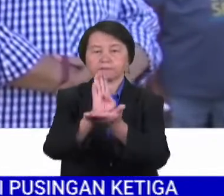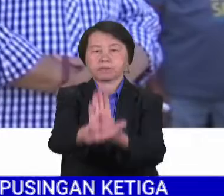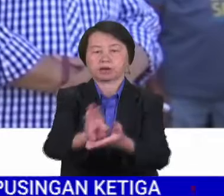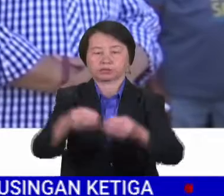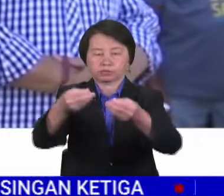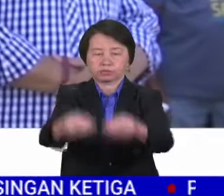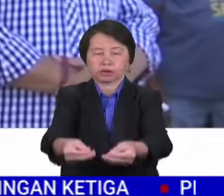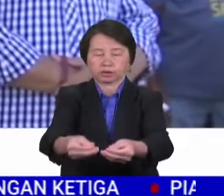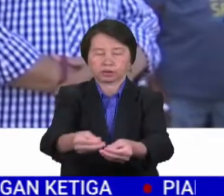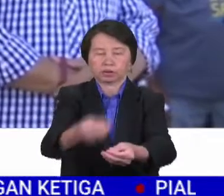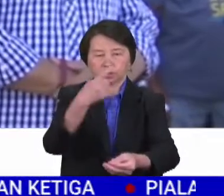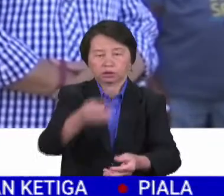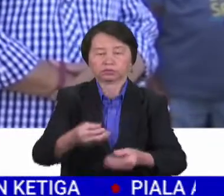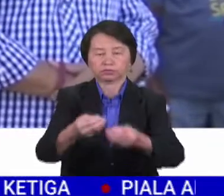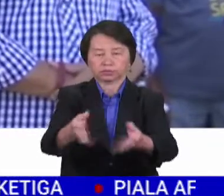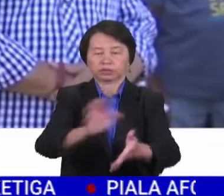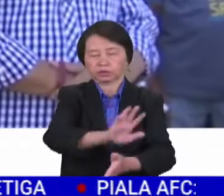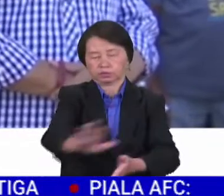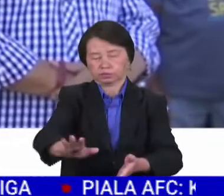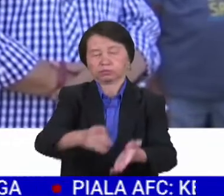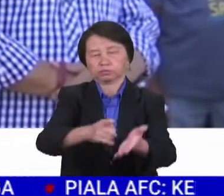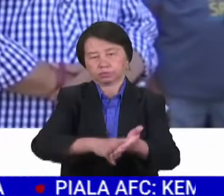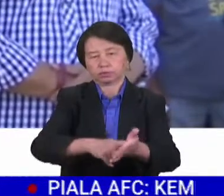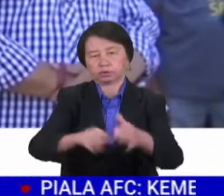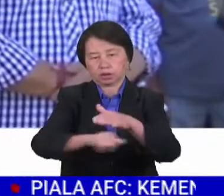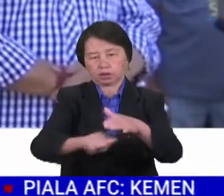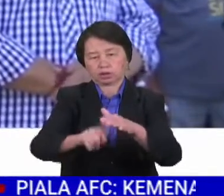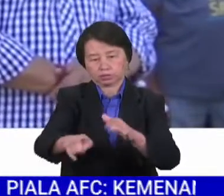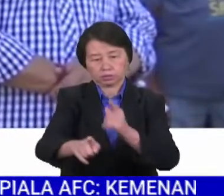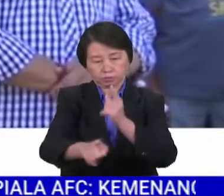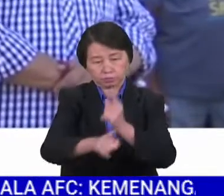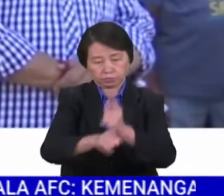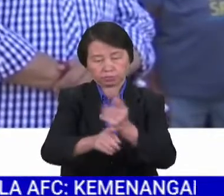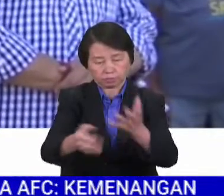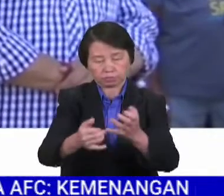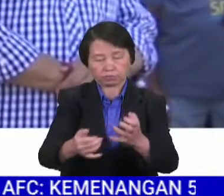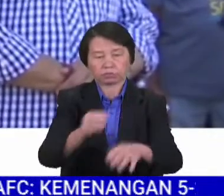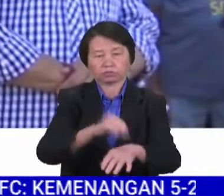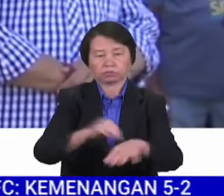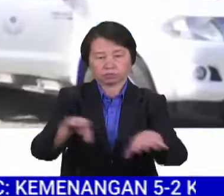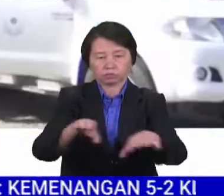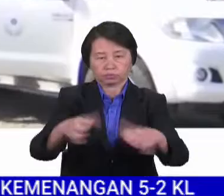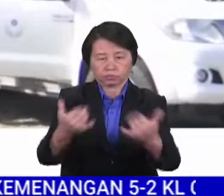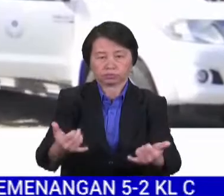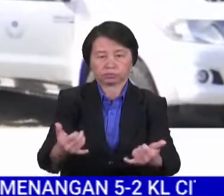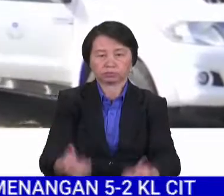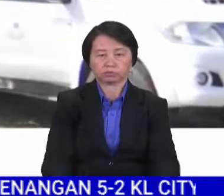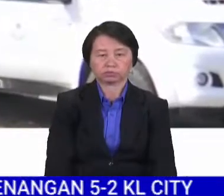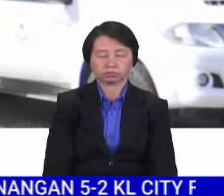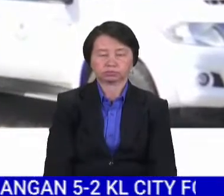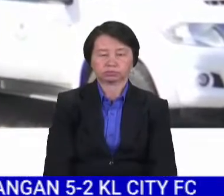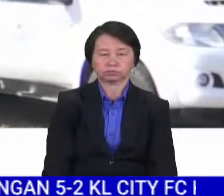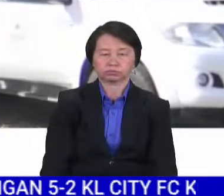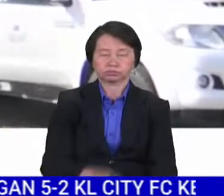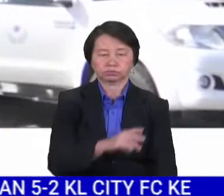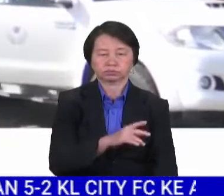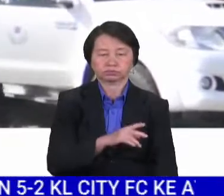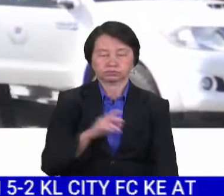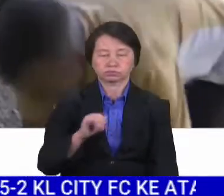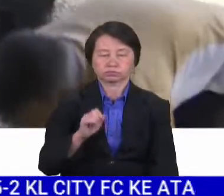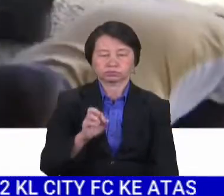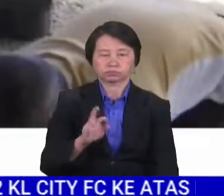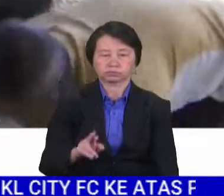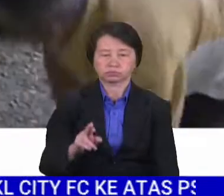untuk menampung keperluan keluhan atas yang betul-betul diperlukan buat masa sekarang isinya Christopher memaklumkan